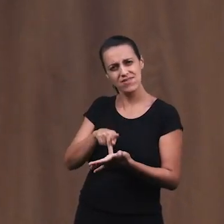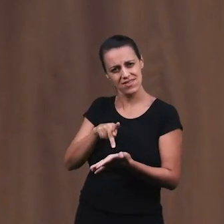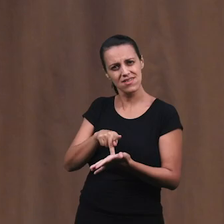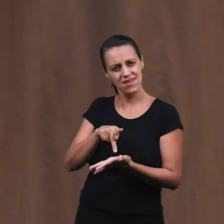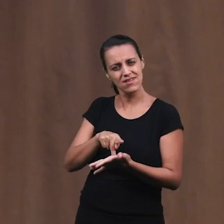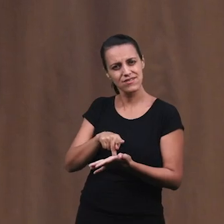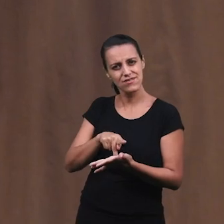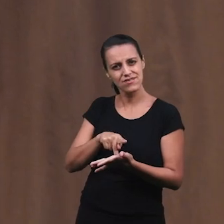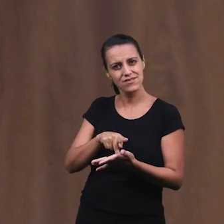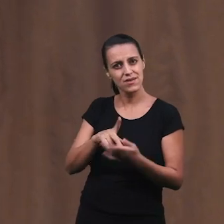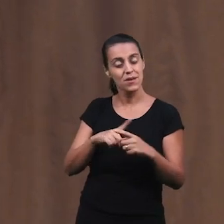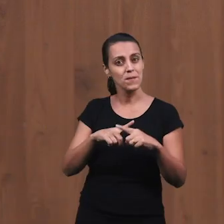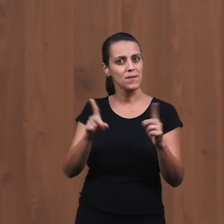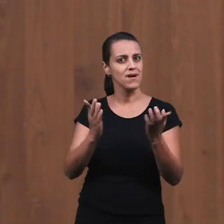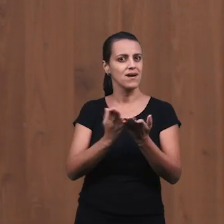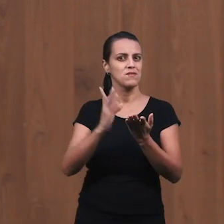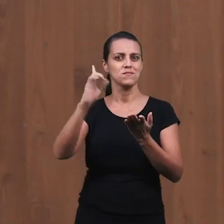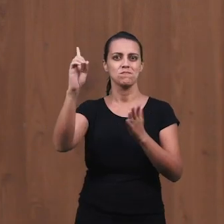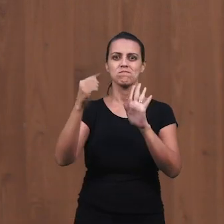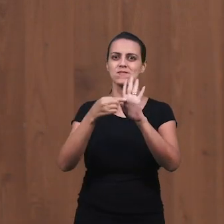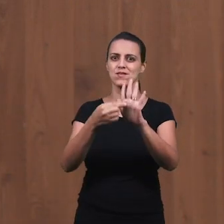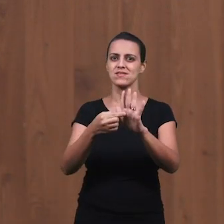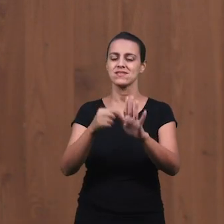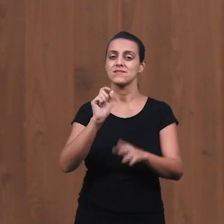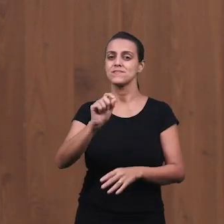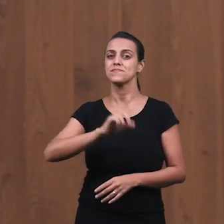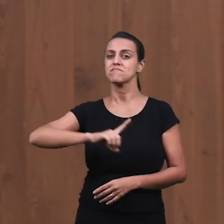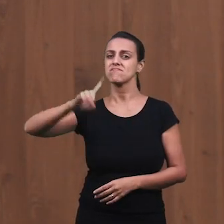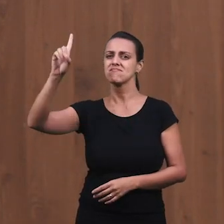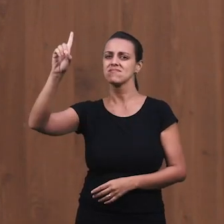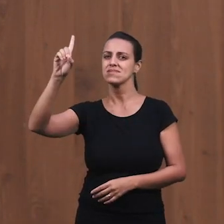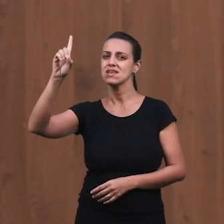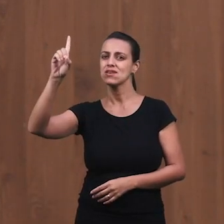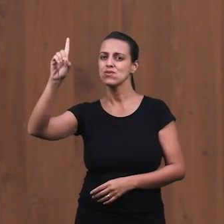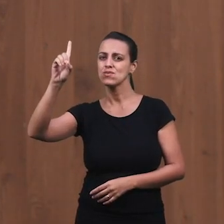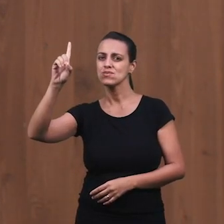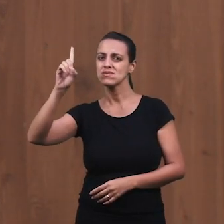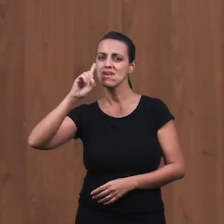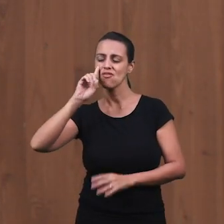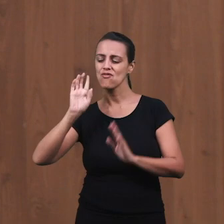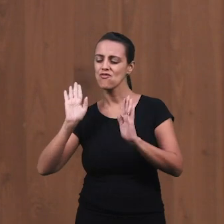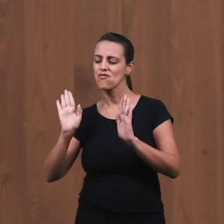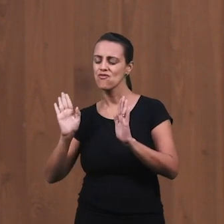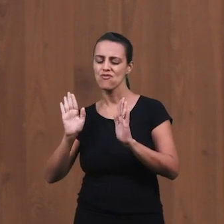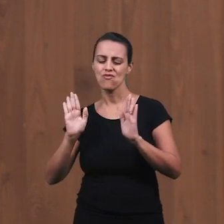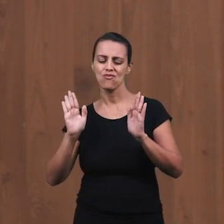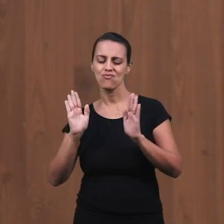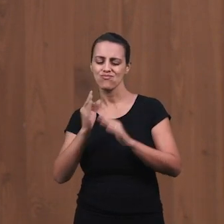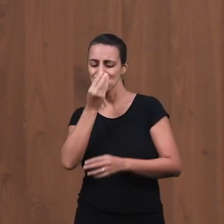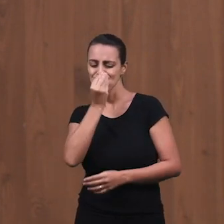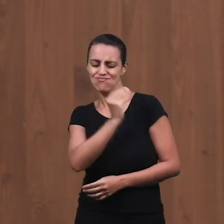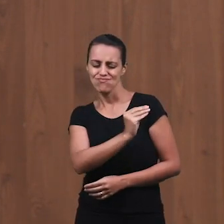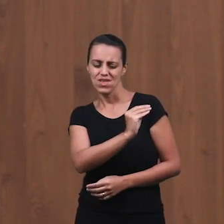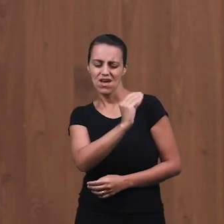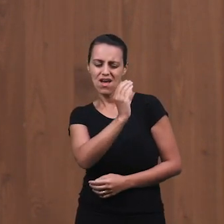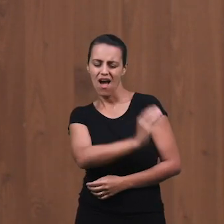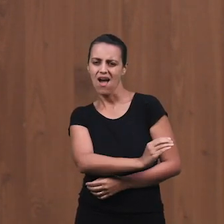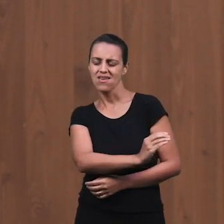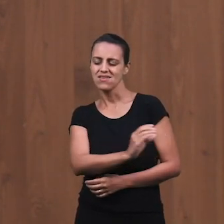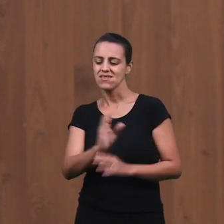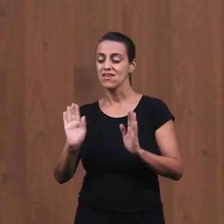bonnes, n'est-ce pas? Mais ce que la Bible nous dit, c'est que Dieu, il n'a pas accepté